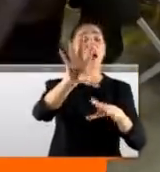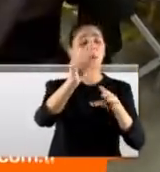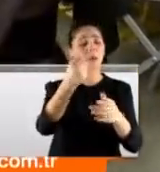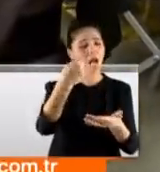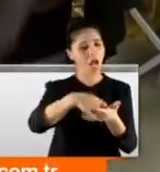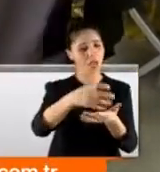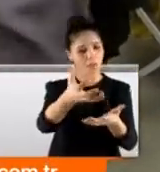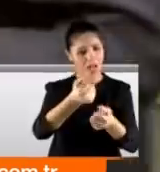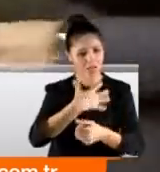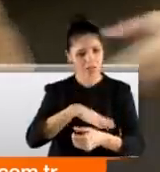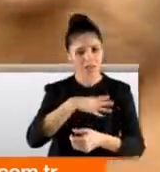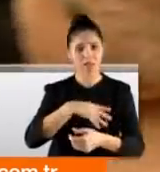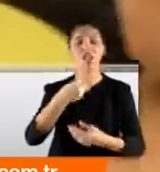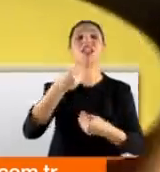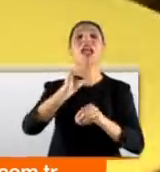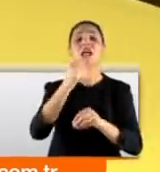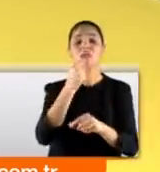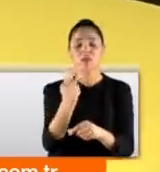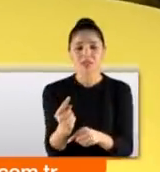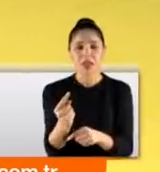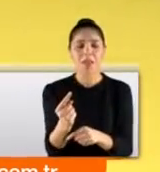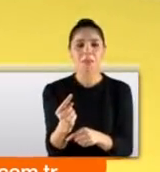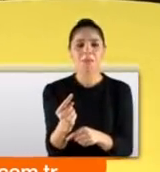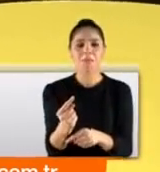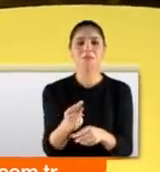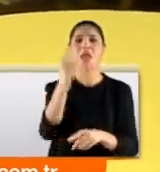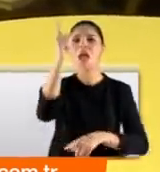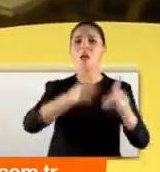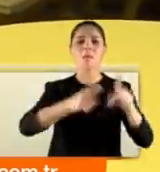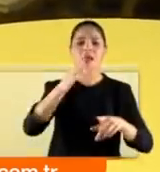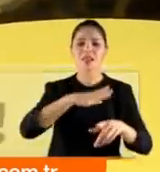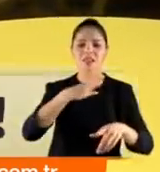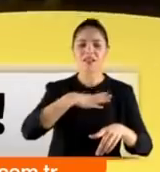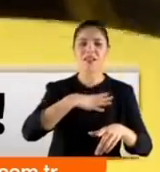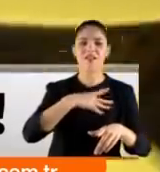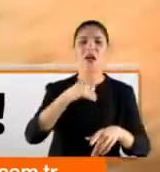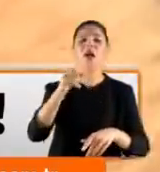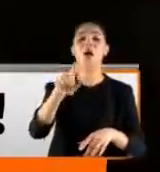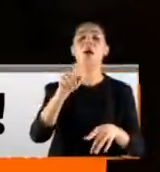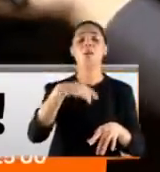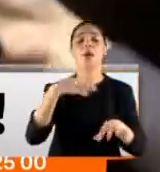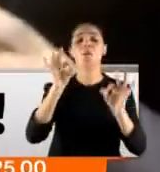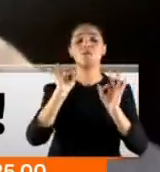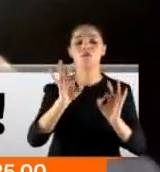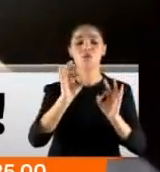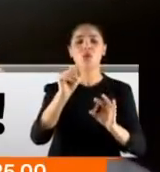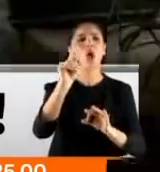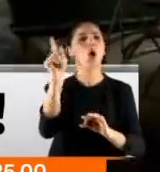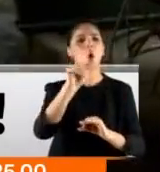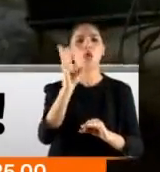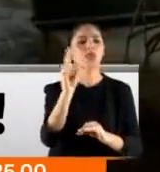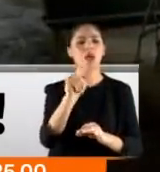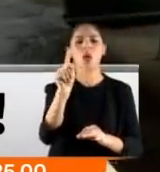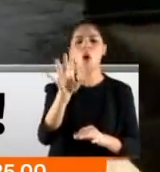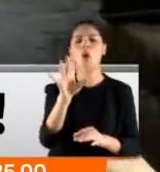istiyor. Satmıyoruz dedik ama baskılara dayanamadık. Biz muhtemelen 10-15 tane sattık.